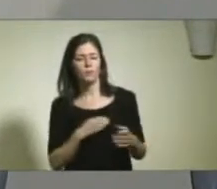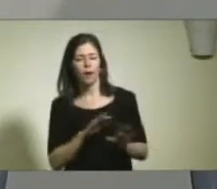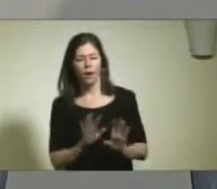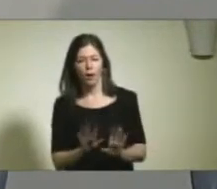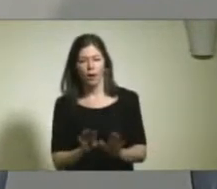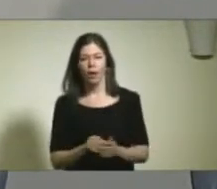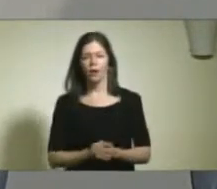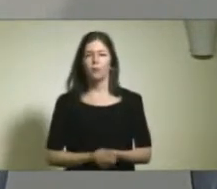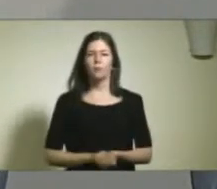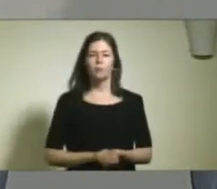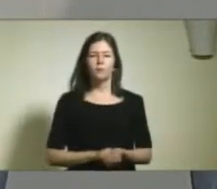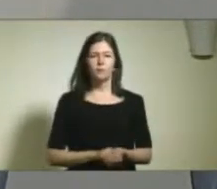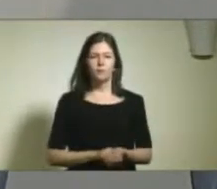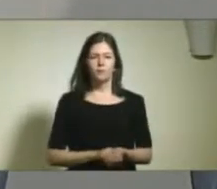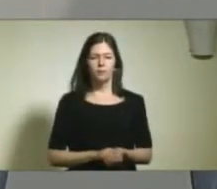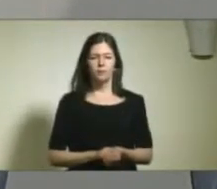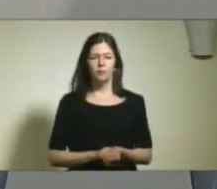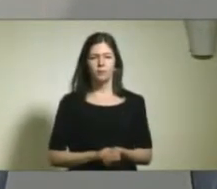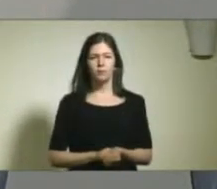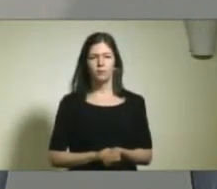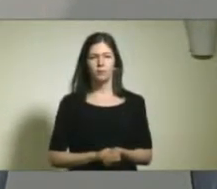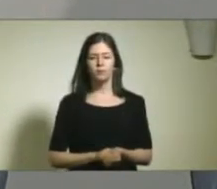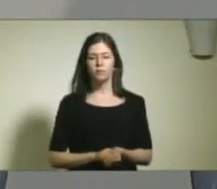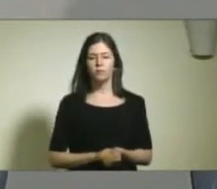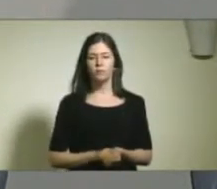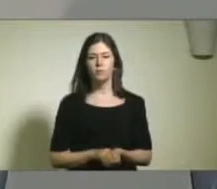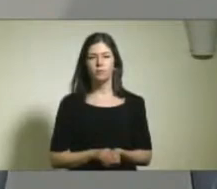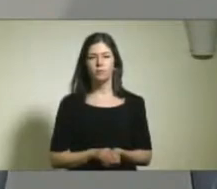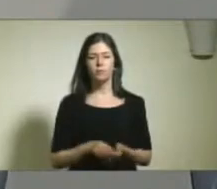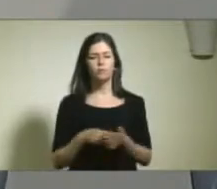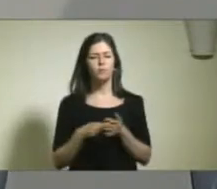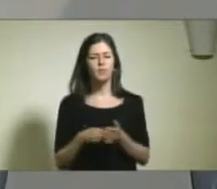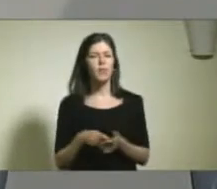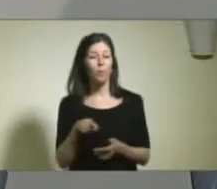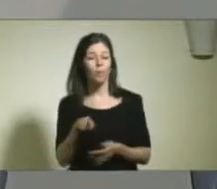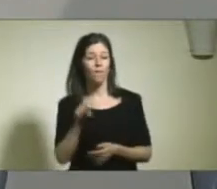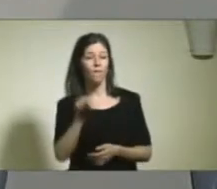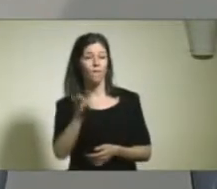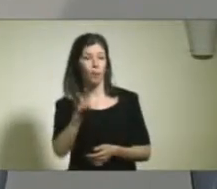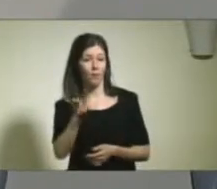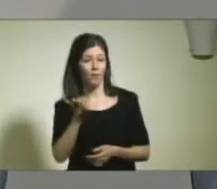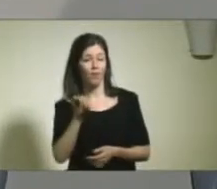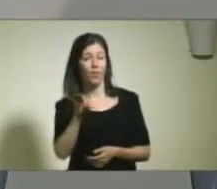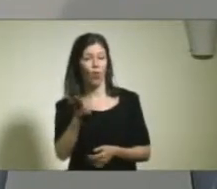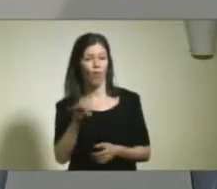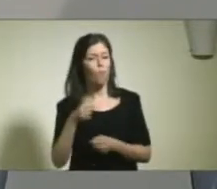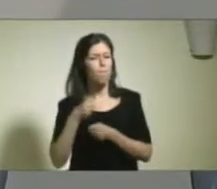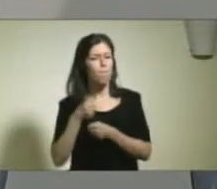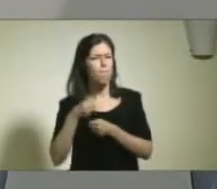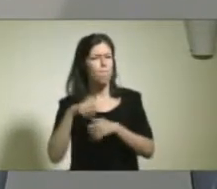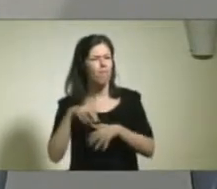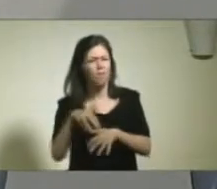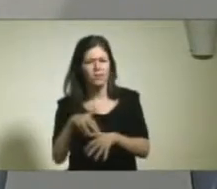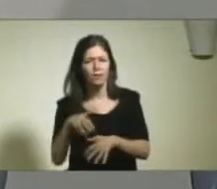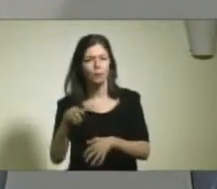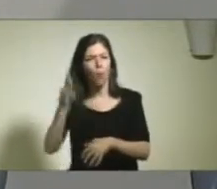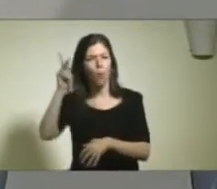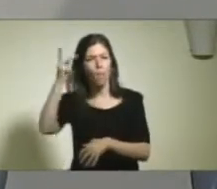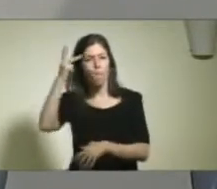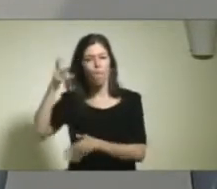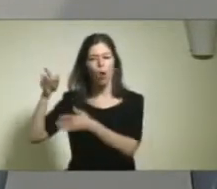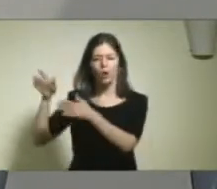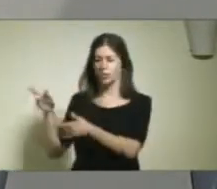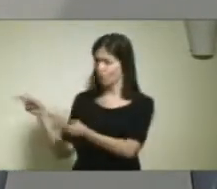manifs élargis pour le 28 et le 29, on va inviter les politiciens dans nos collectivités